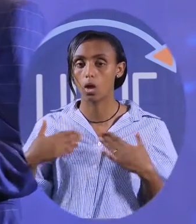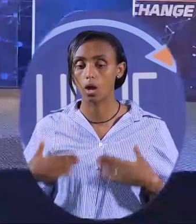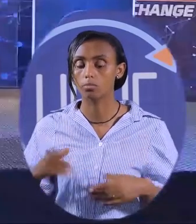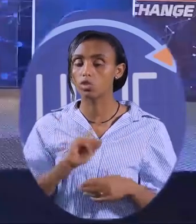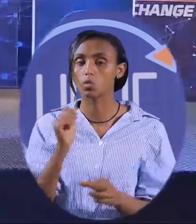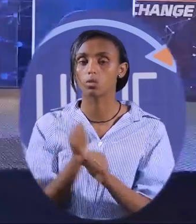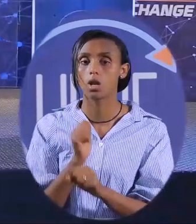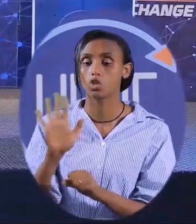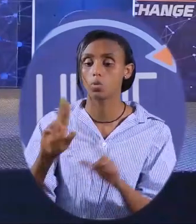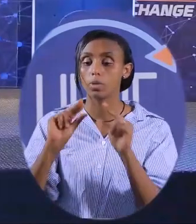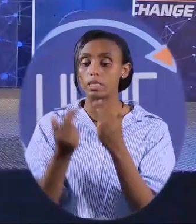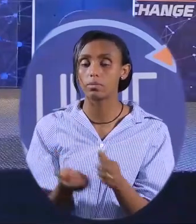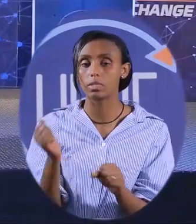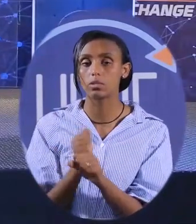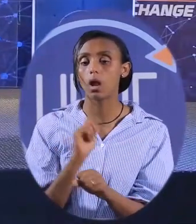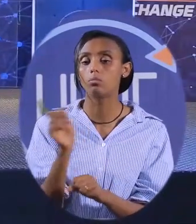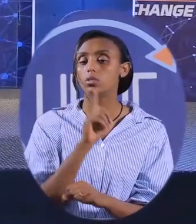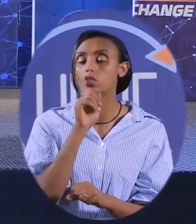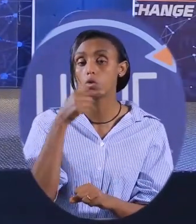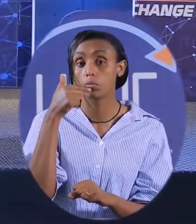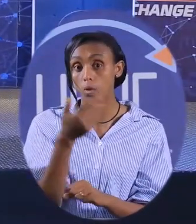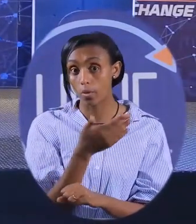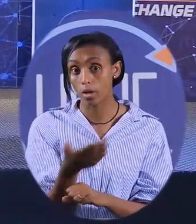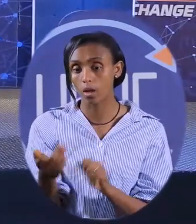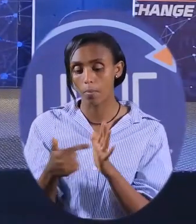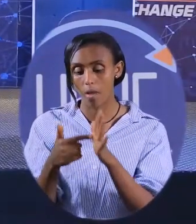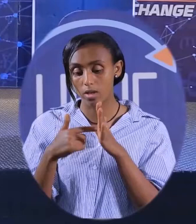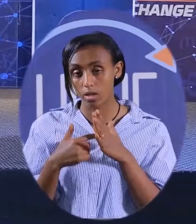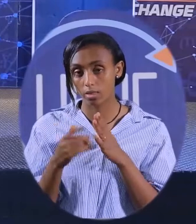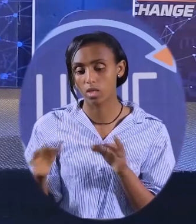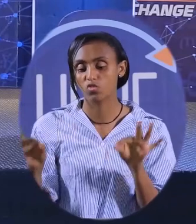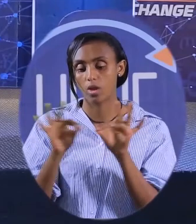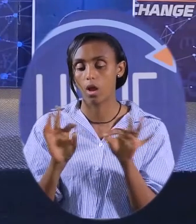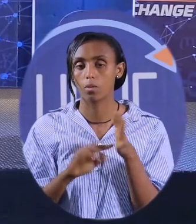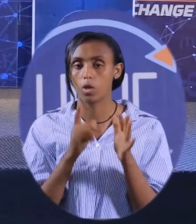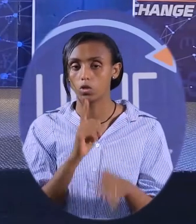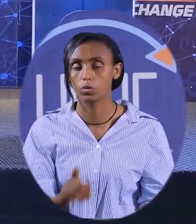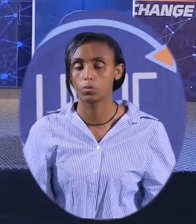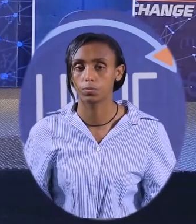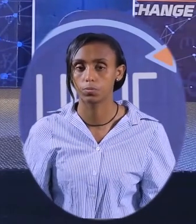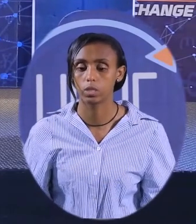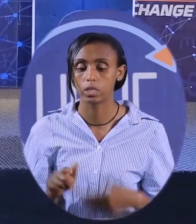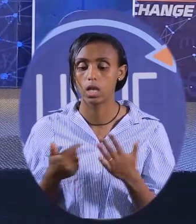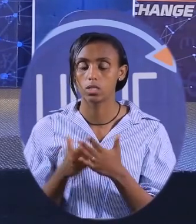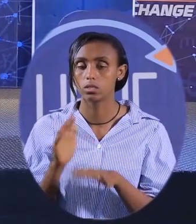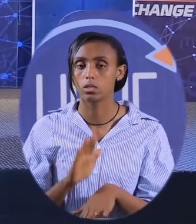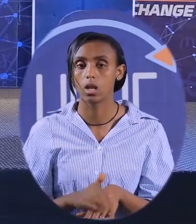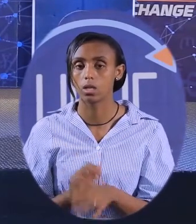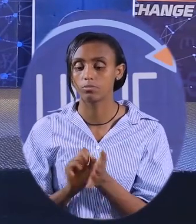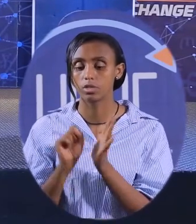ድርሻቸው? የቤተሰብስ ድርሻ ምንድን ነው የሚለውን ማሳየት ያስፈልጋል ማለት ነው። ስለዚህ እዚህ ጋር